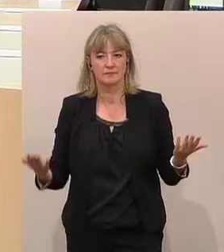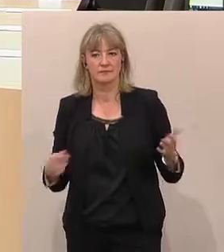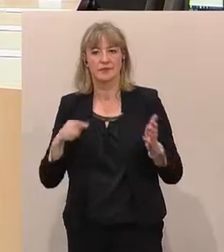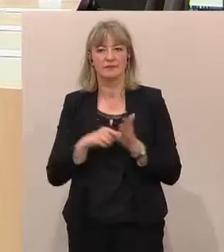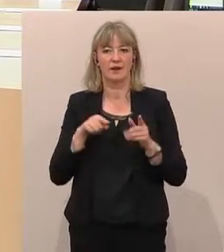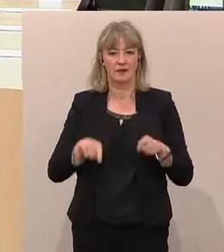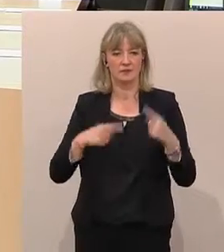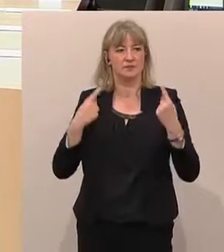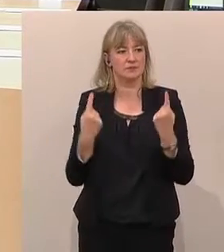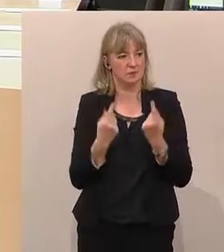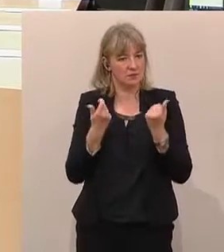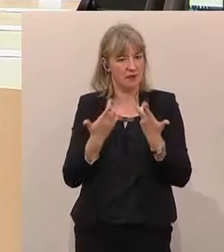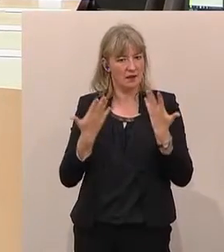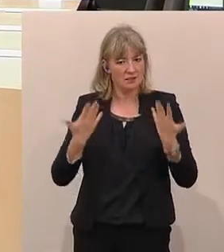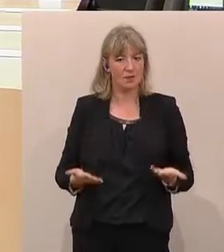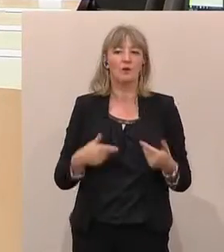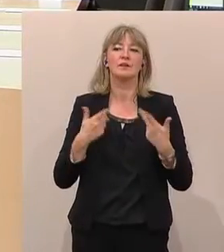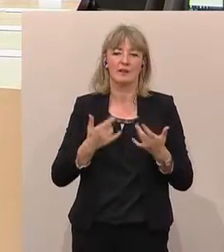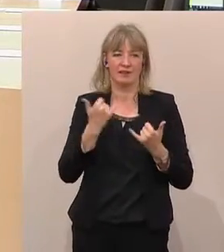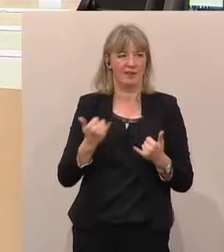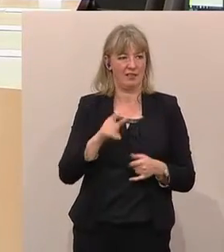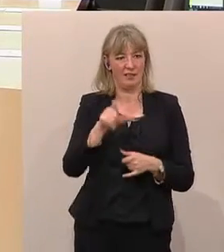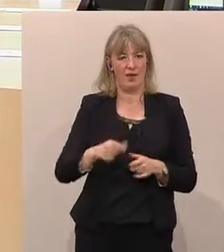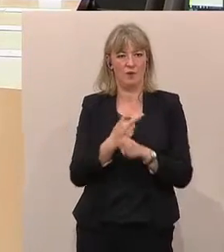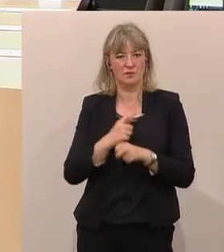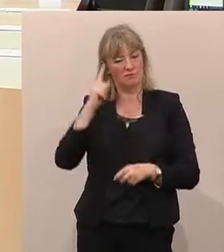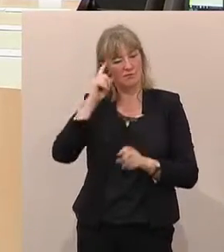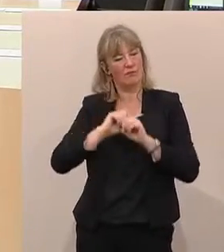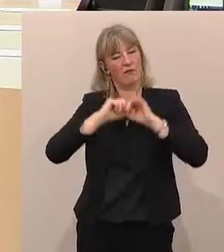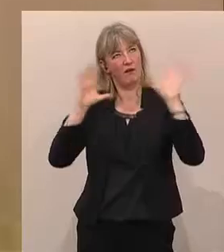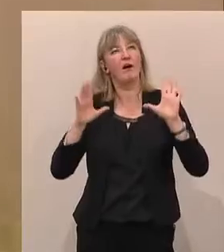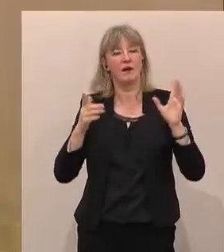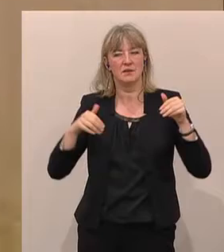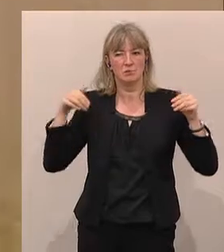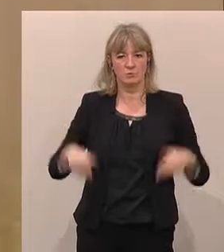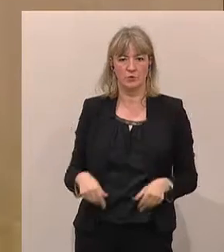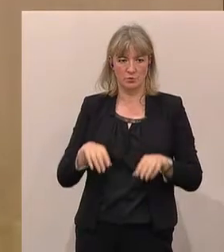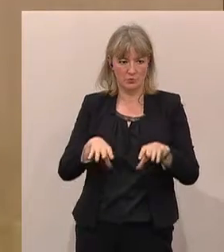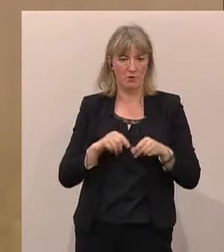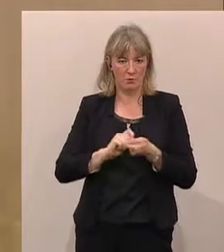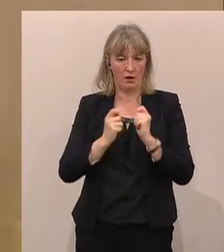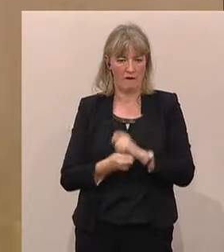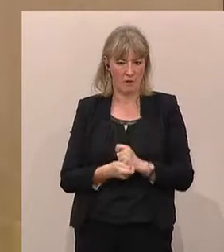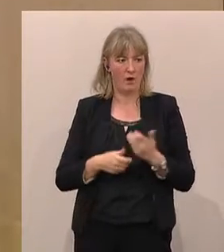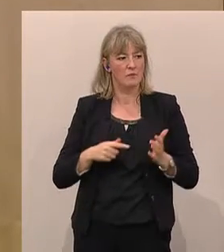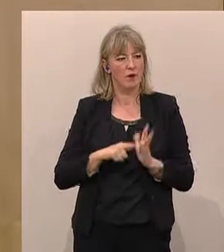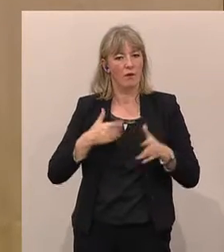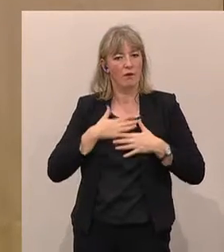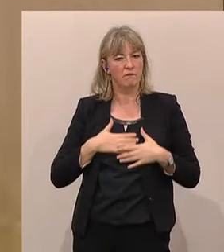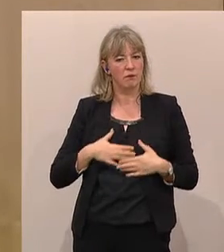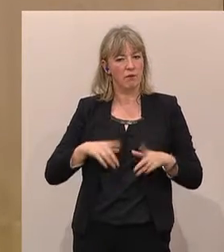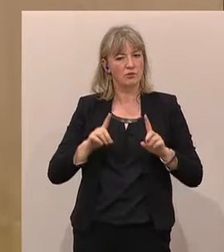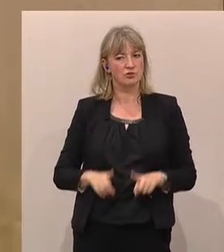Angesichts dieser Zahlen ist wohl jedem Österreicher klar, dass Reformen angegangen werden müssen, um unseren Wohlstand auch